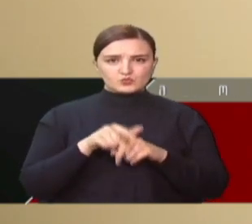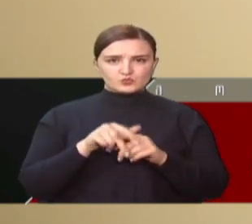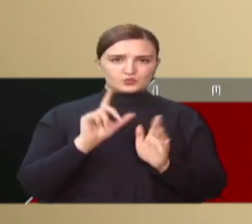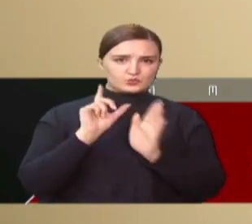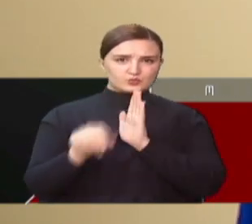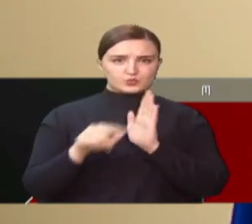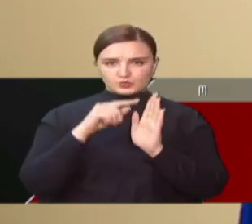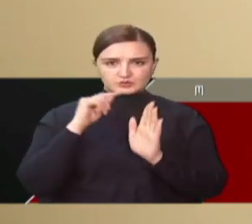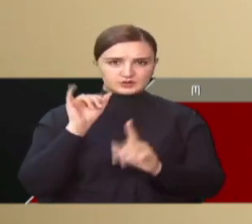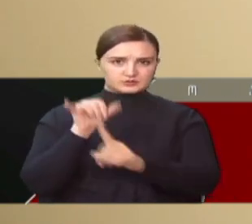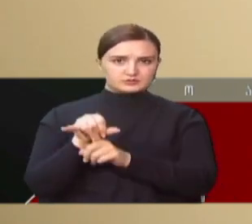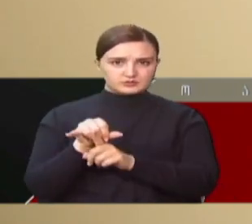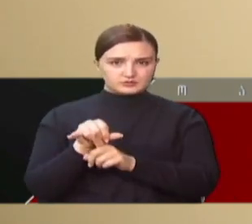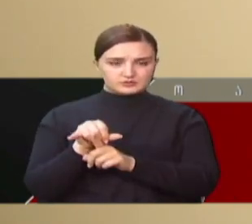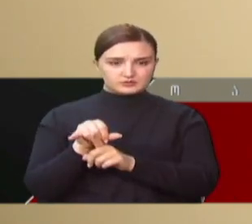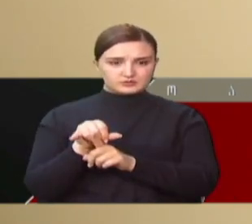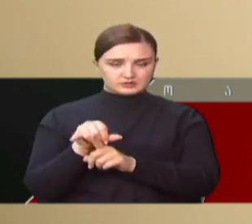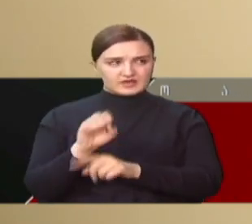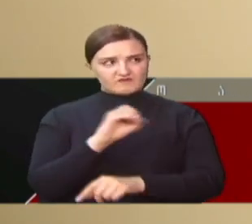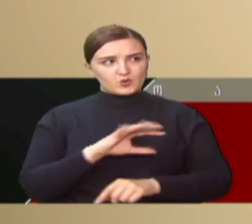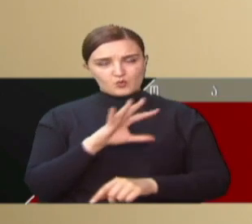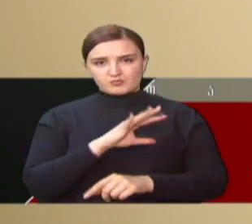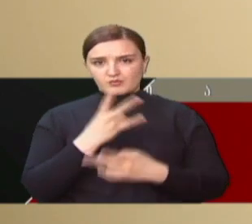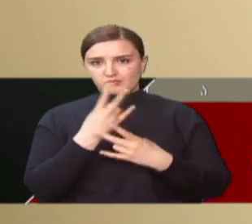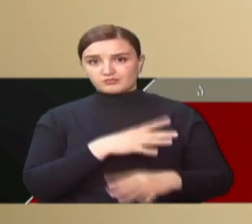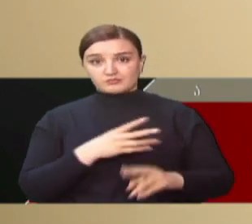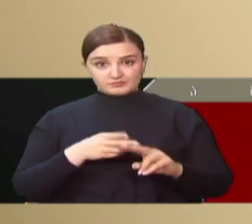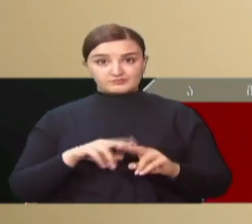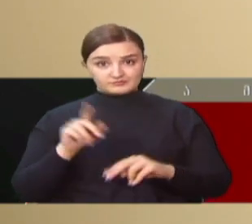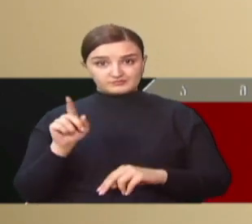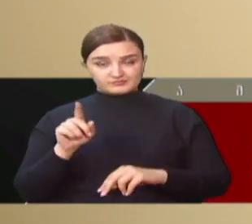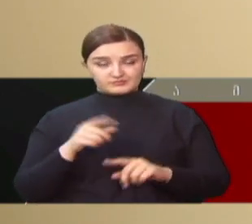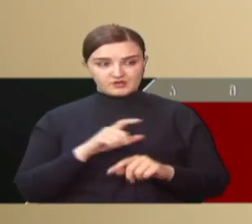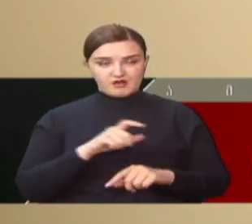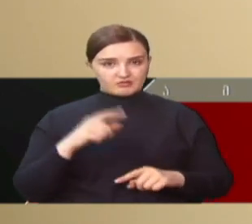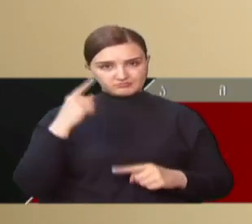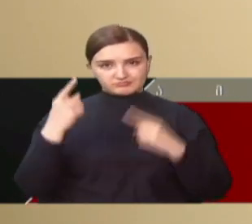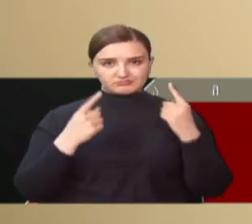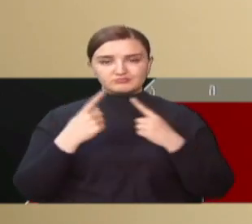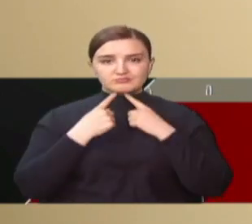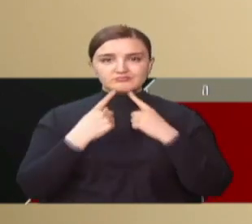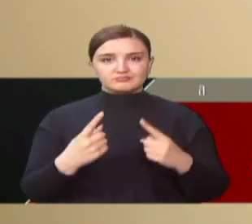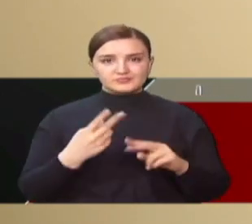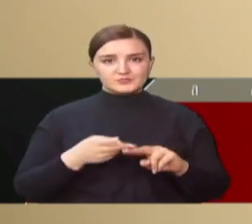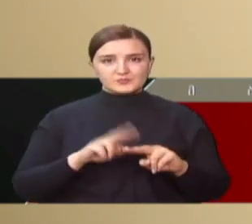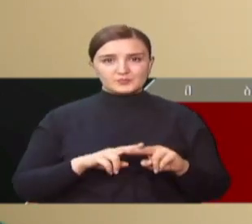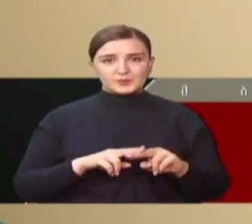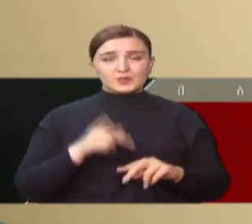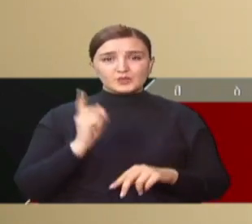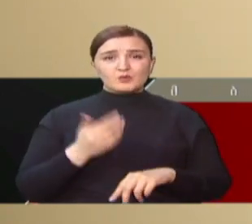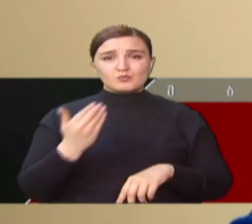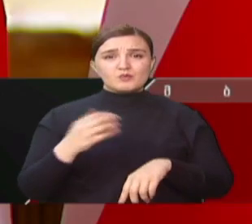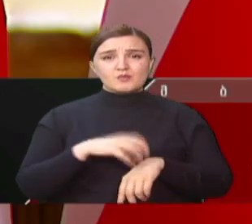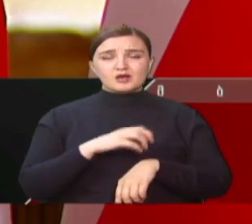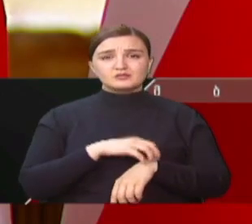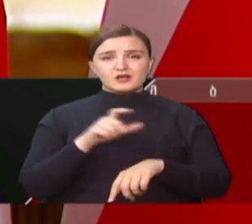acția Europas. Am istuit gamo uite da arcerti partii smier eschalchi are o gamo guanil. Tore partii bismier organizează vul acție pentru că uchedau de tramdeni da